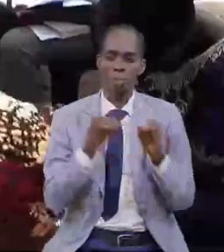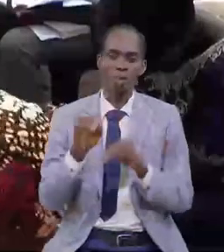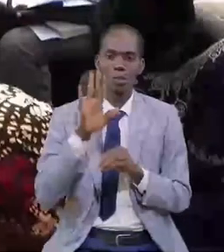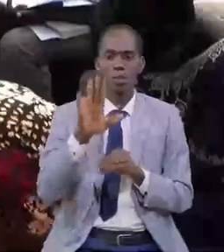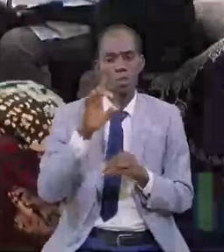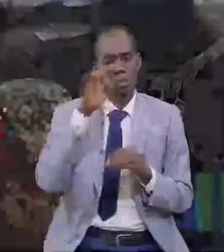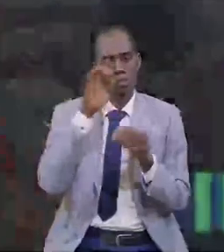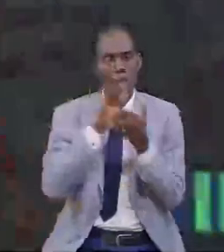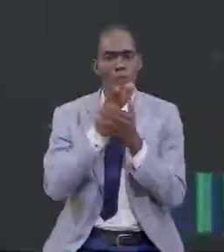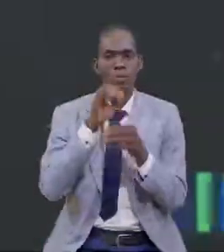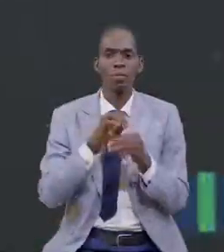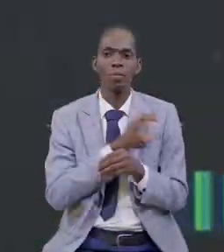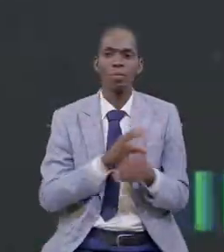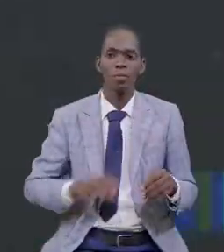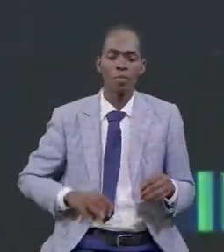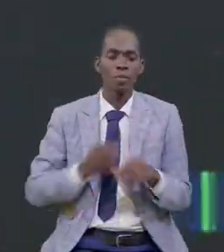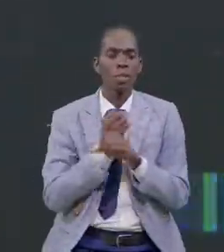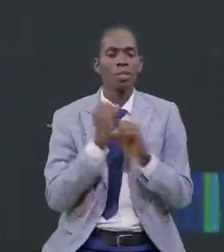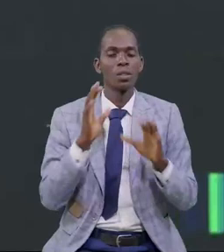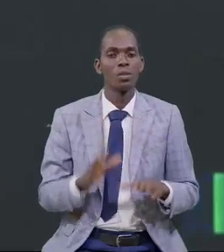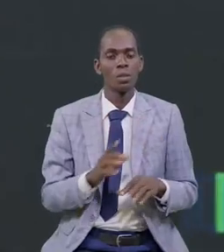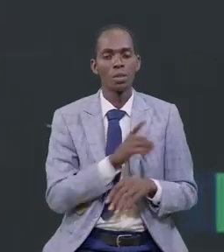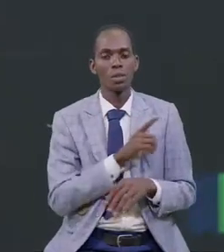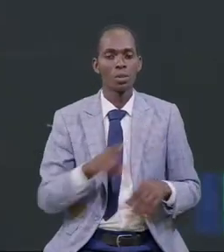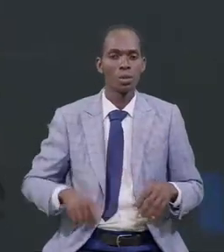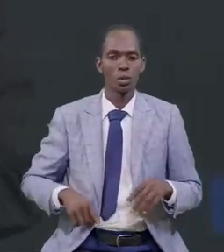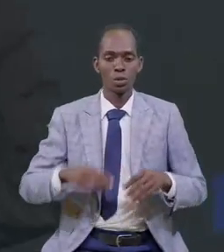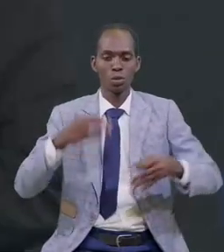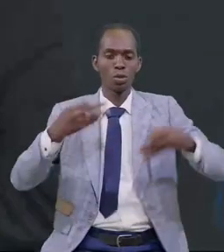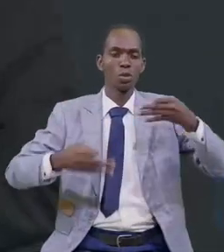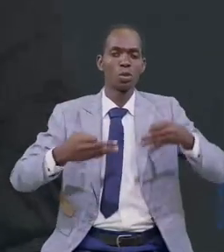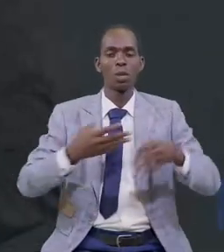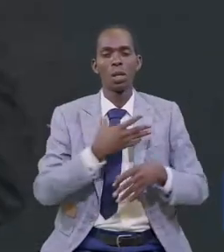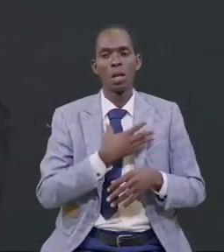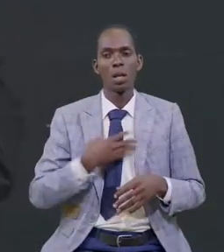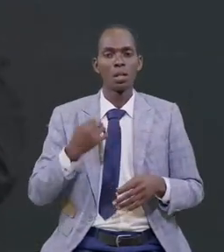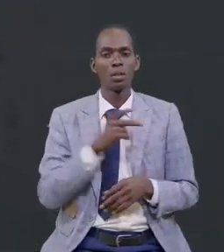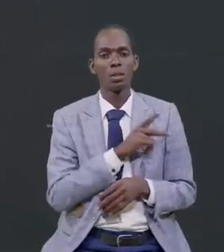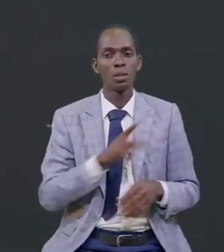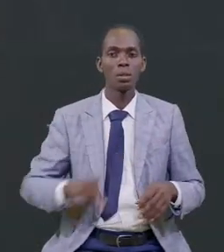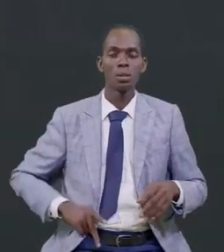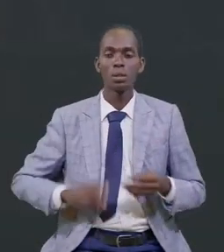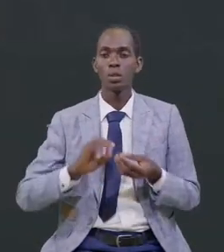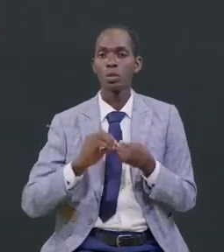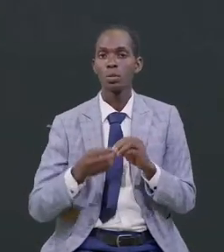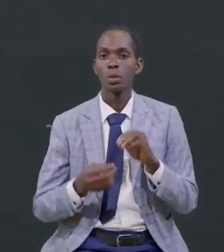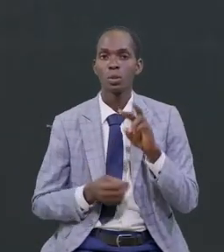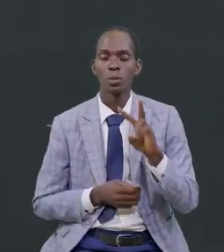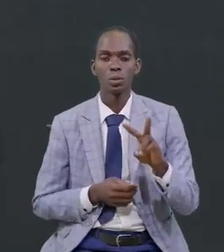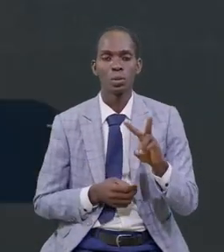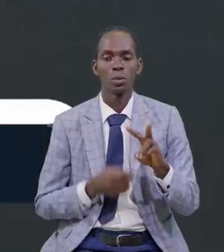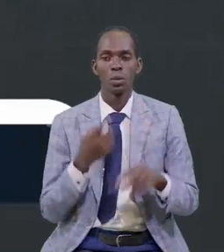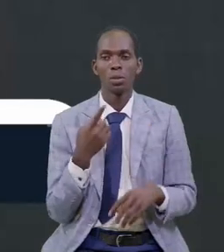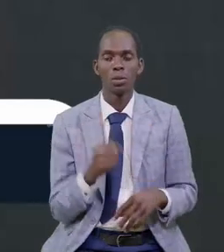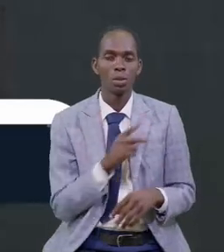en Christ le Sauveur le Seigneur le juge et le roi deè partie